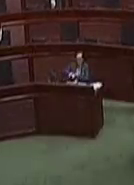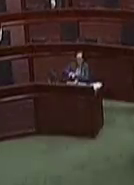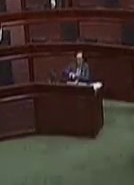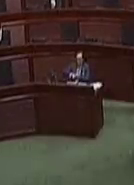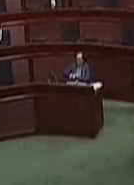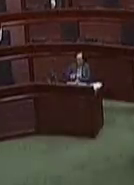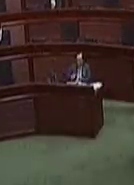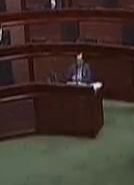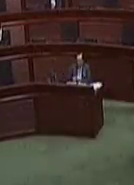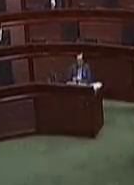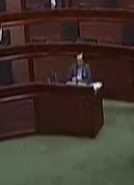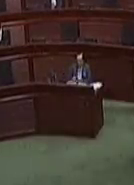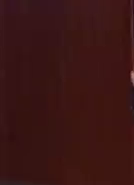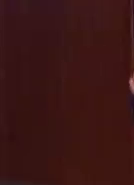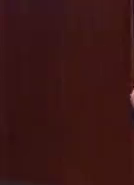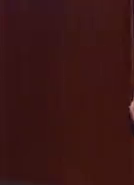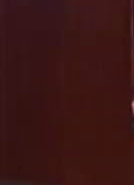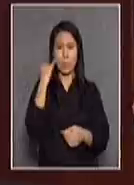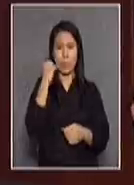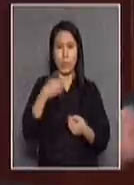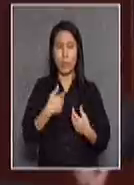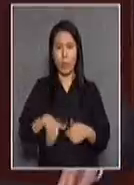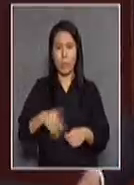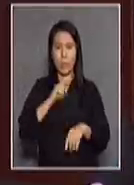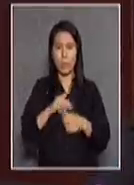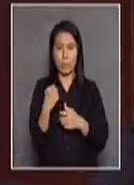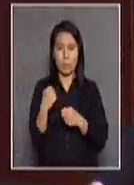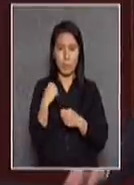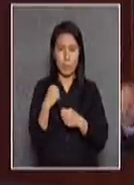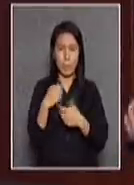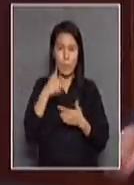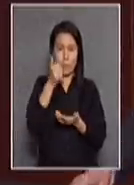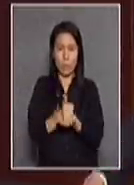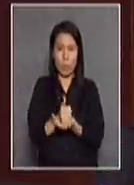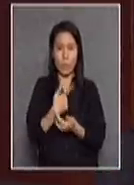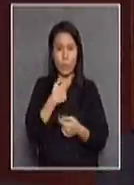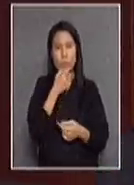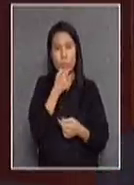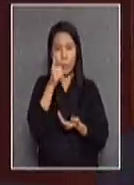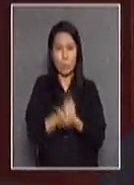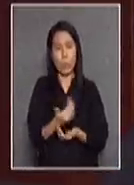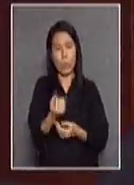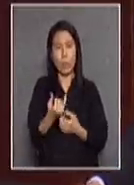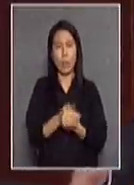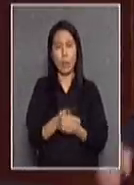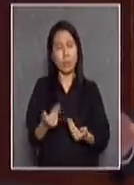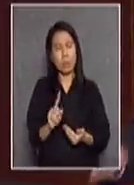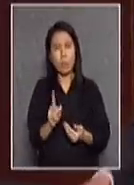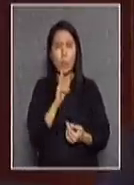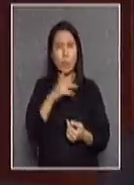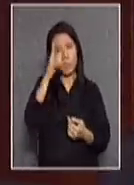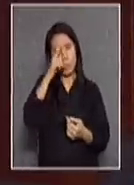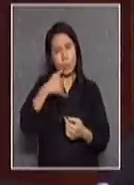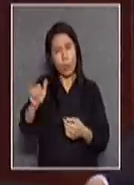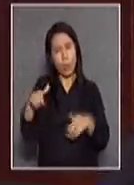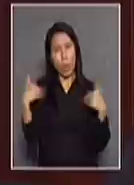我不明白，大家都是花了一些氣力才爭取到這裡一個議席，那應該很喜歡坐在這裡才對，為什麼往往是走的時候這麼